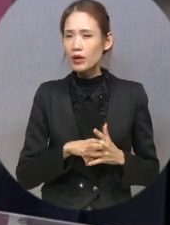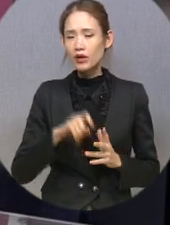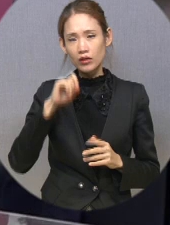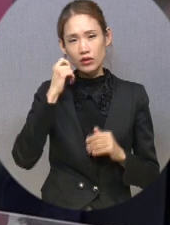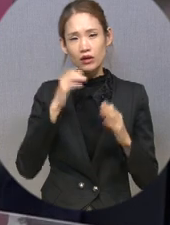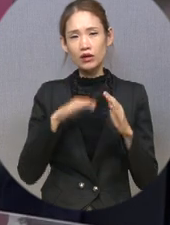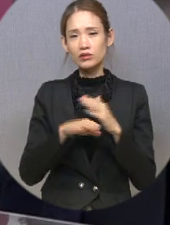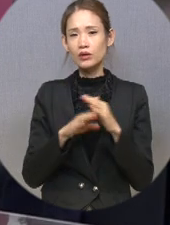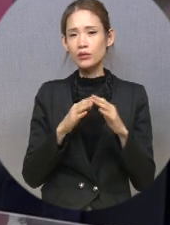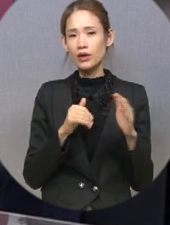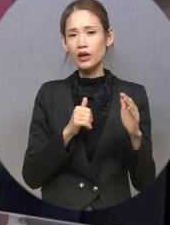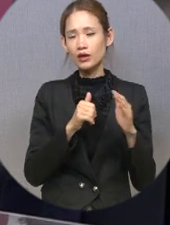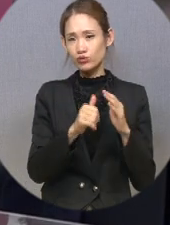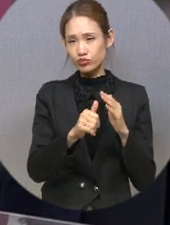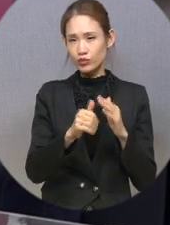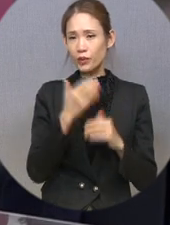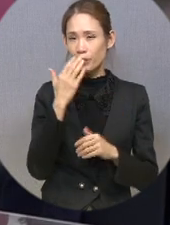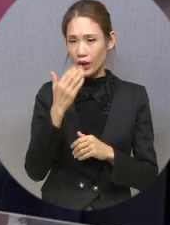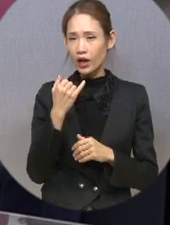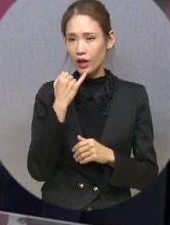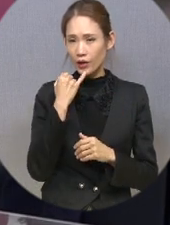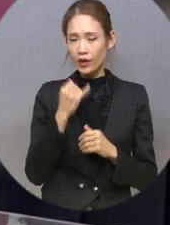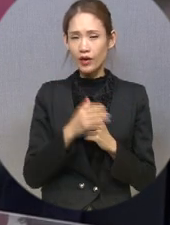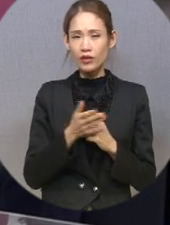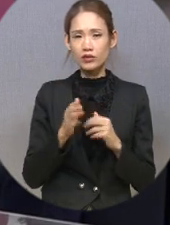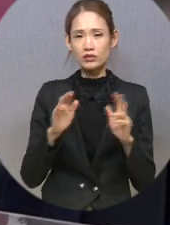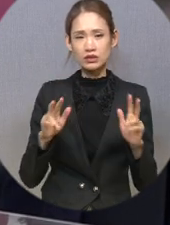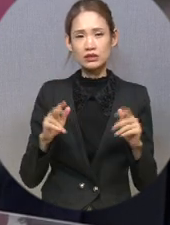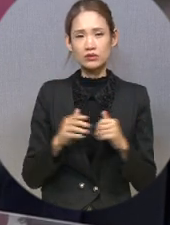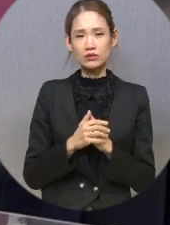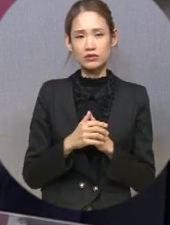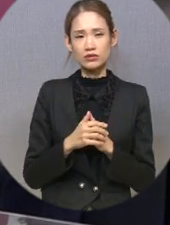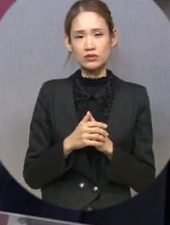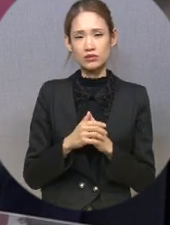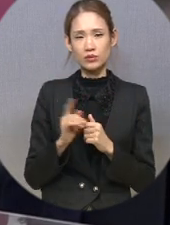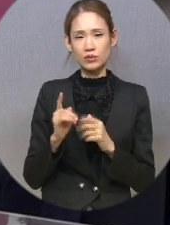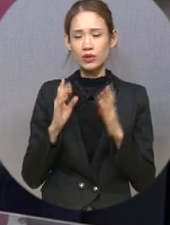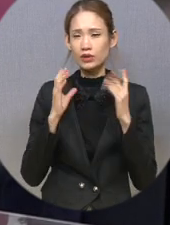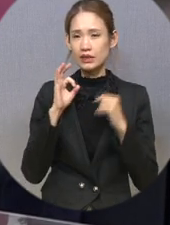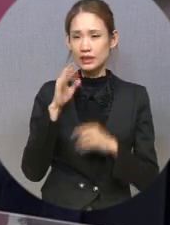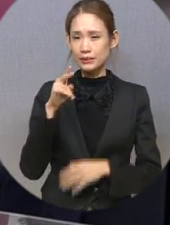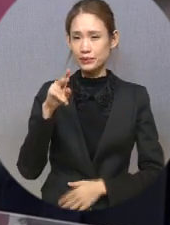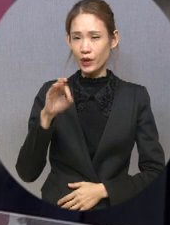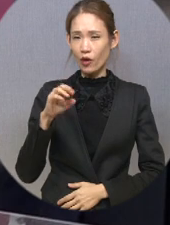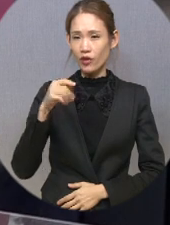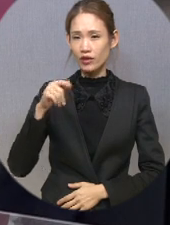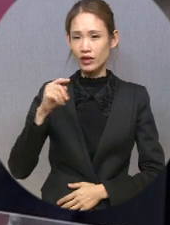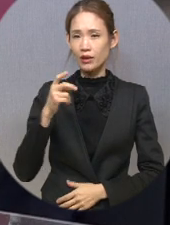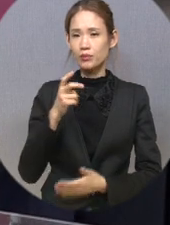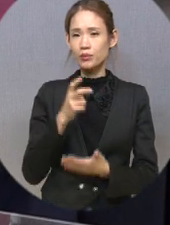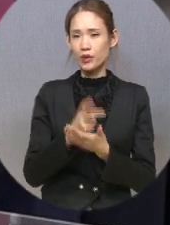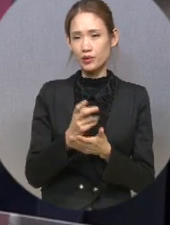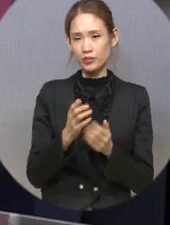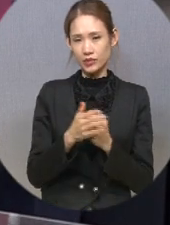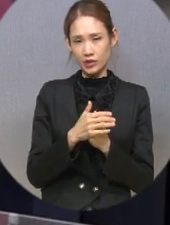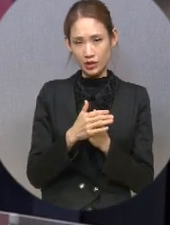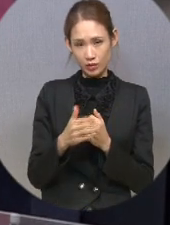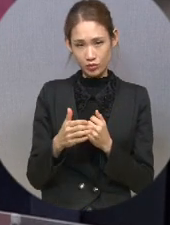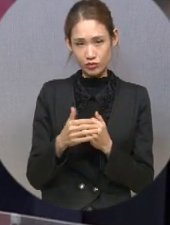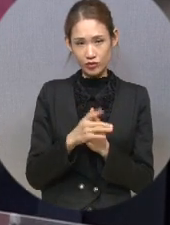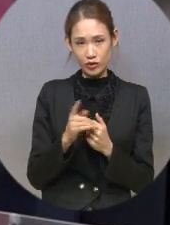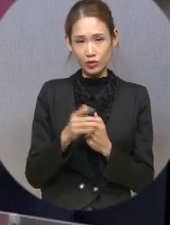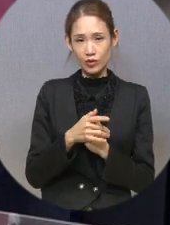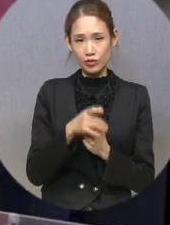방문이 아니면 안 된다고 생각하는데, 지금은 더군다나 그 소위 김영란법이라는 것 때문에도 물